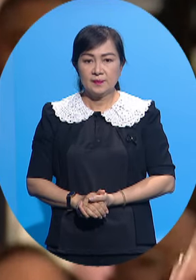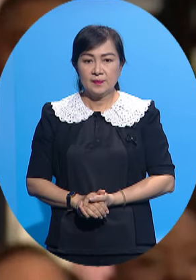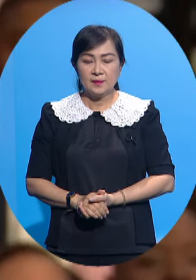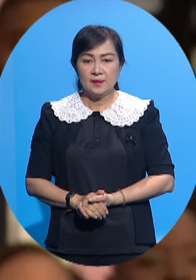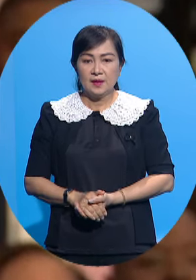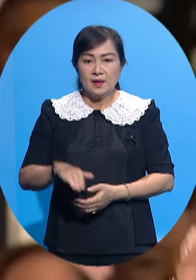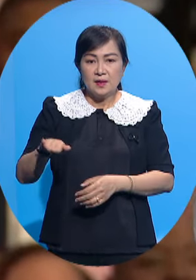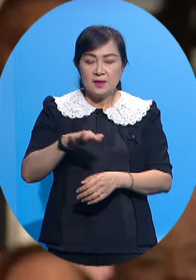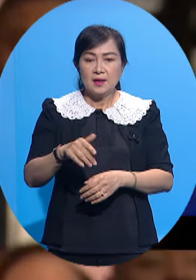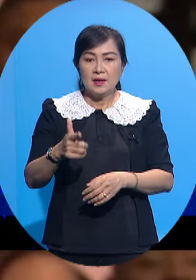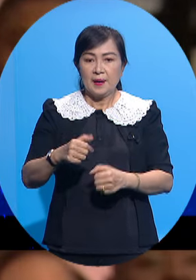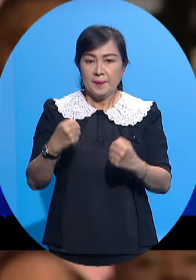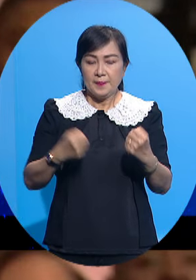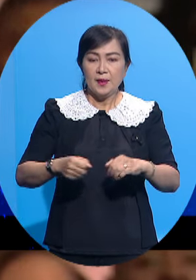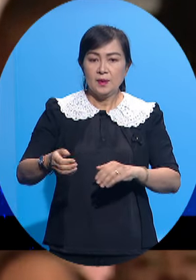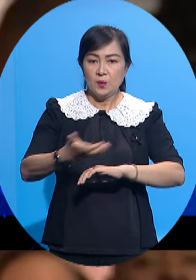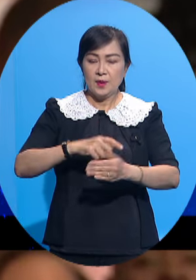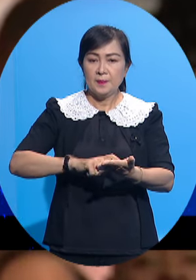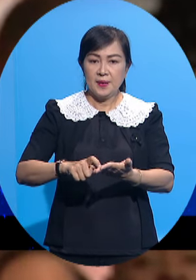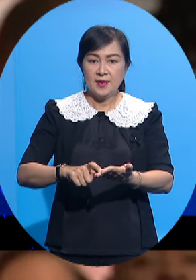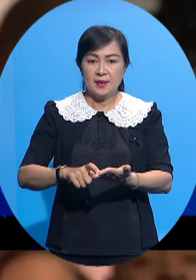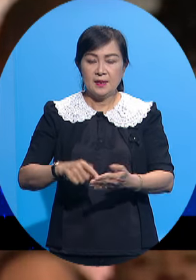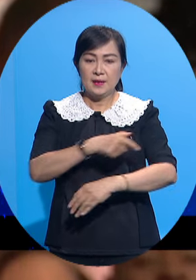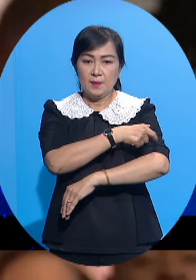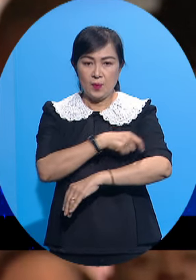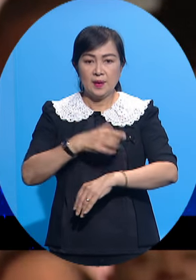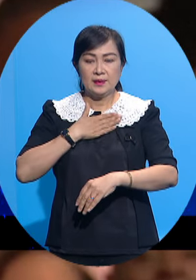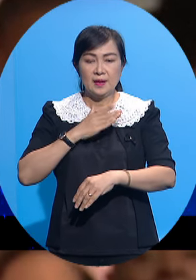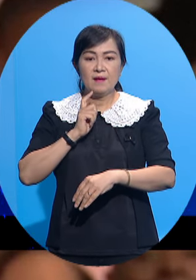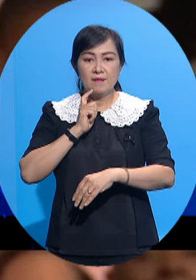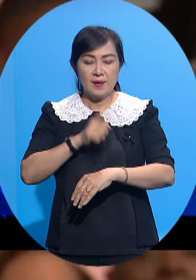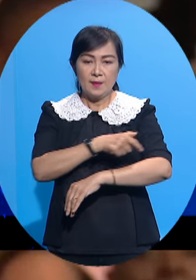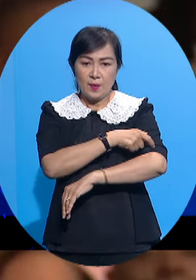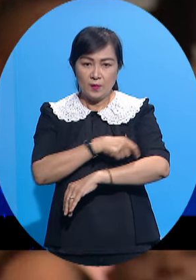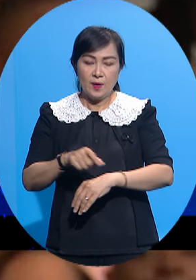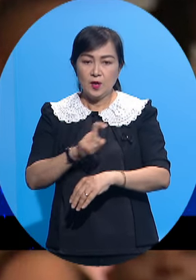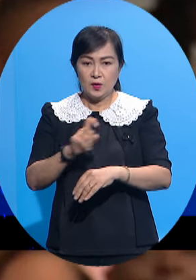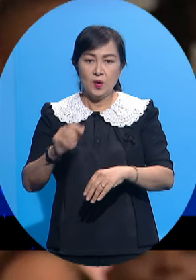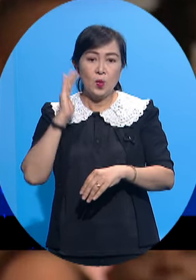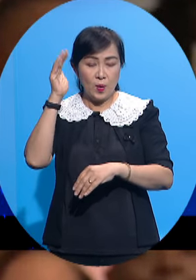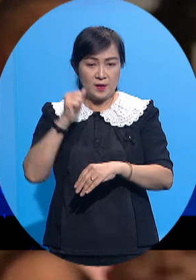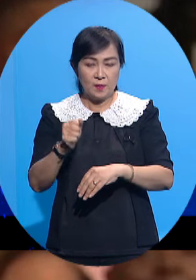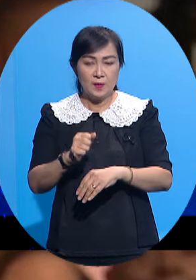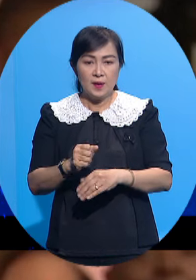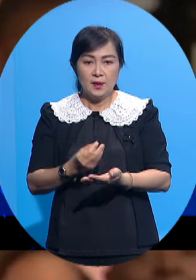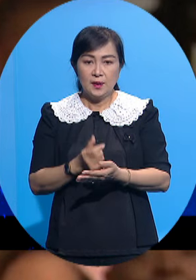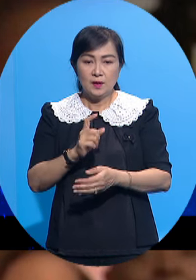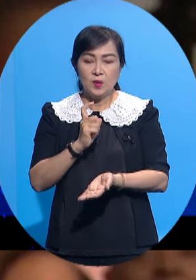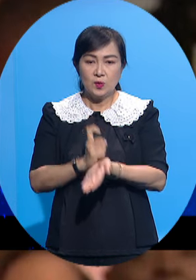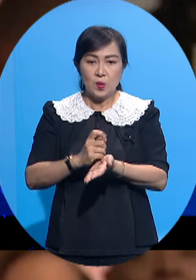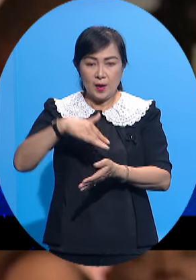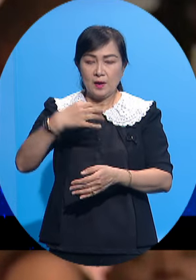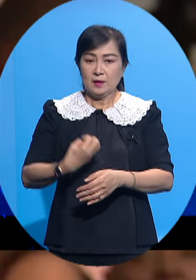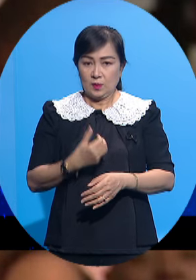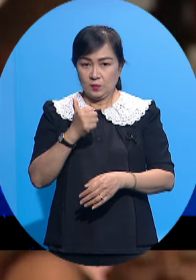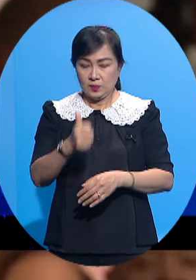Tầng lớp trung lưu là một trong những thế mạnh của nước Mỹ, và để bảo vệ họ, chúng ta phải bảo vệ được những điều cơ bản như mức lương đủ cao để có một cuộc